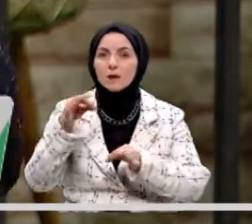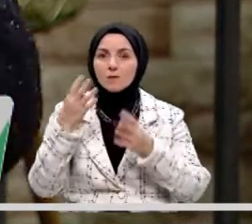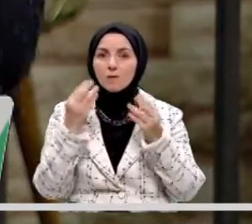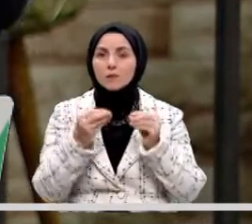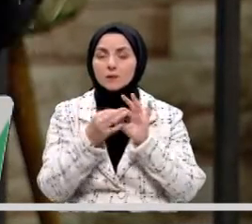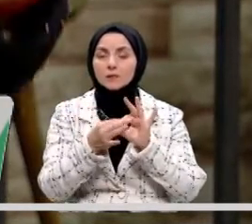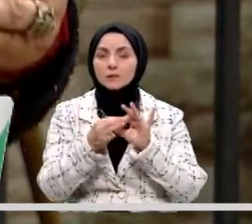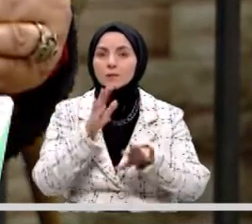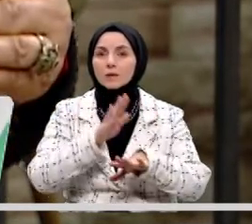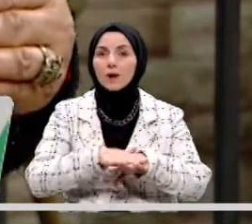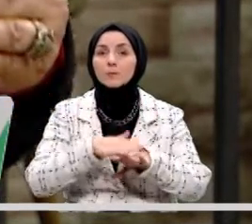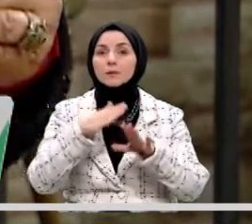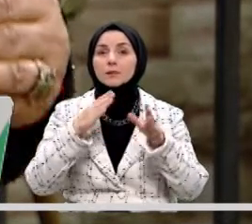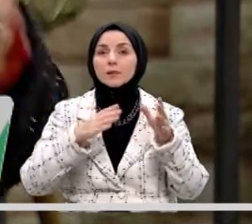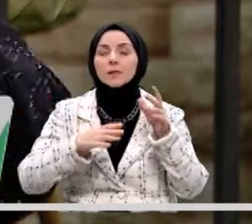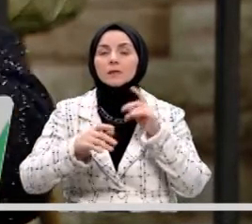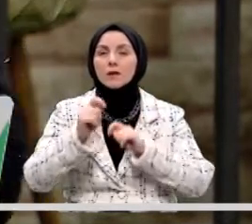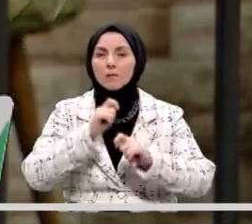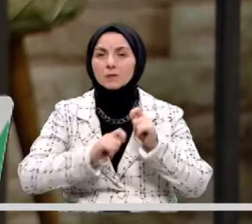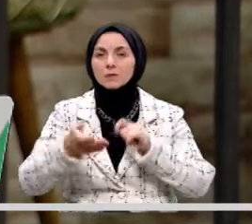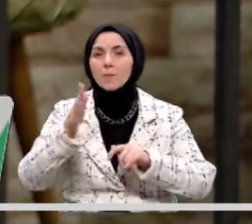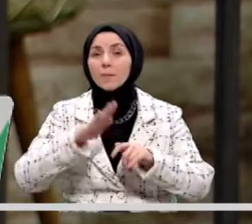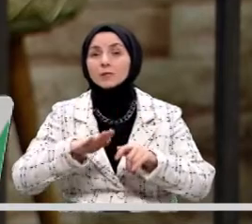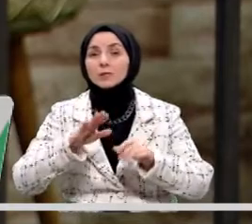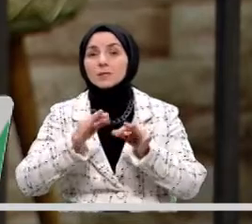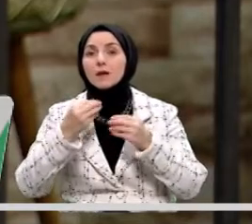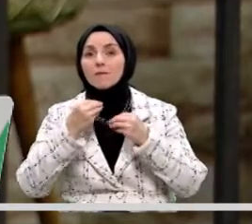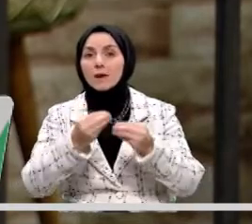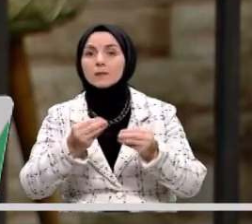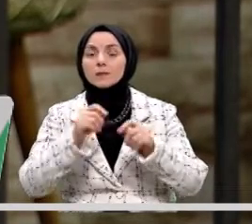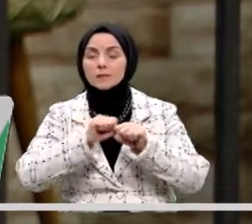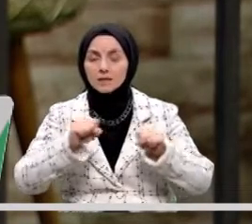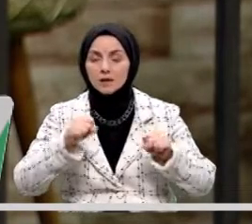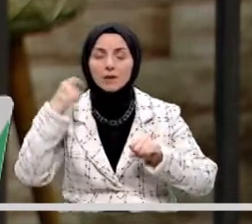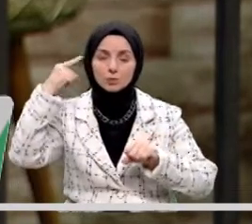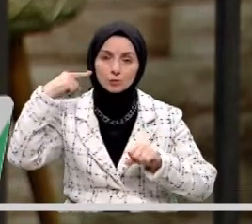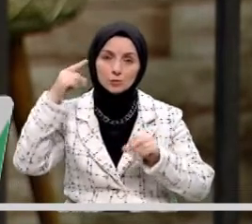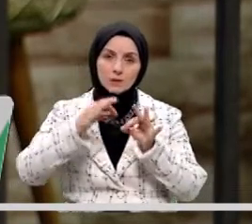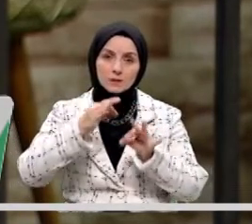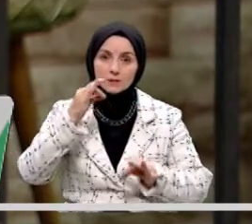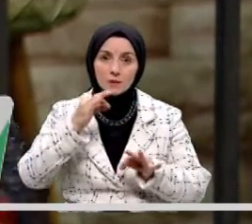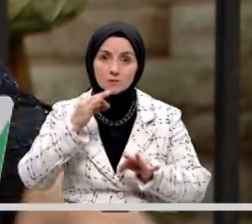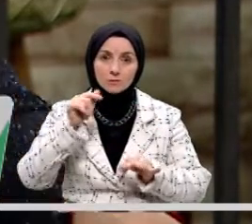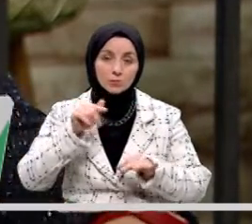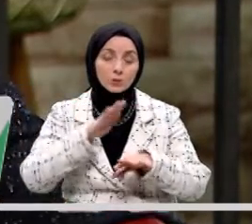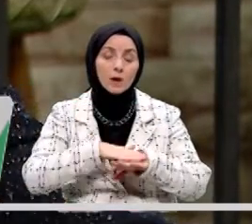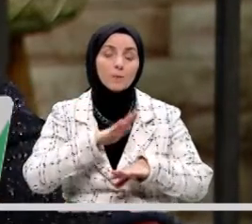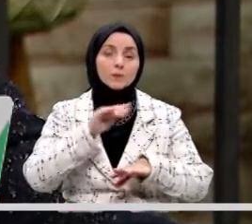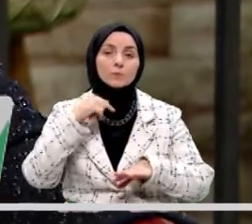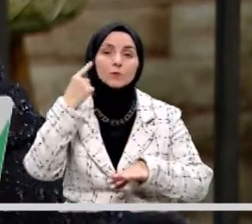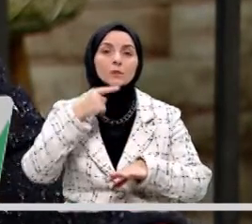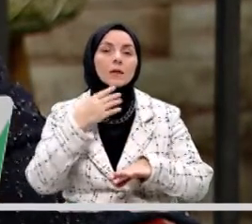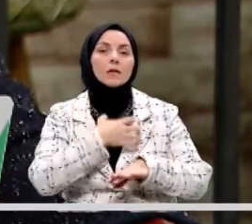hareketin başkasına verdiği zararı ya da kendine verdiği zararı düşünen insan yapar mı bunu o yüzden anne